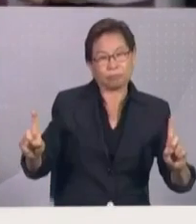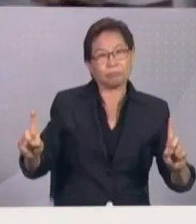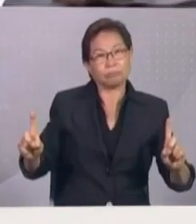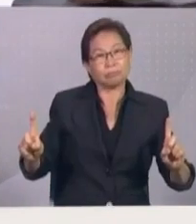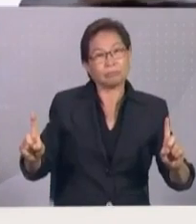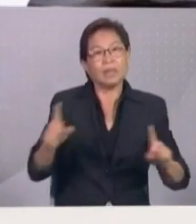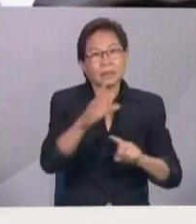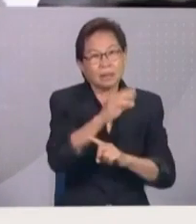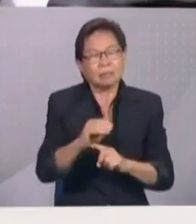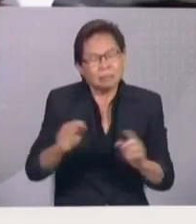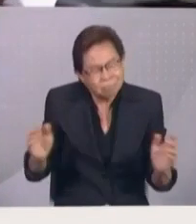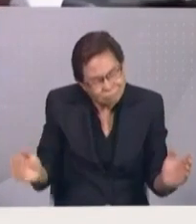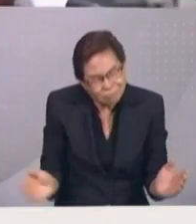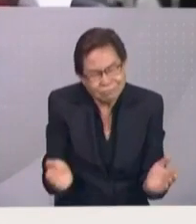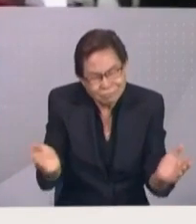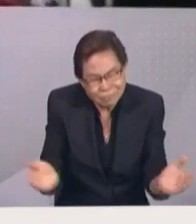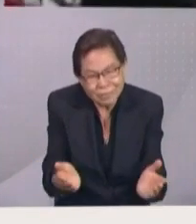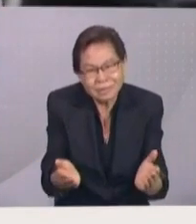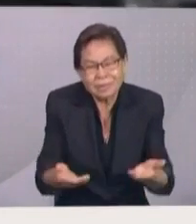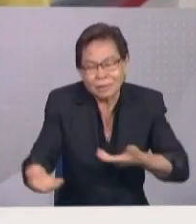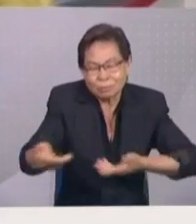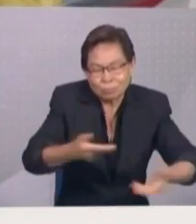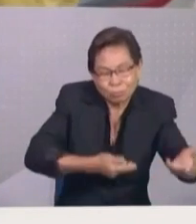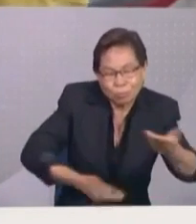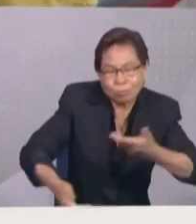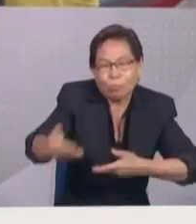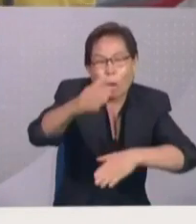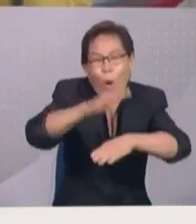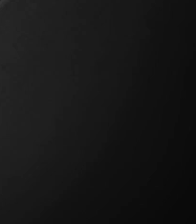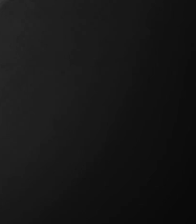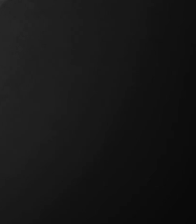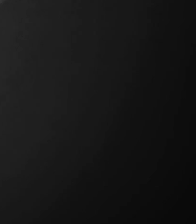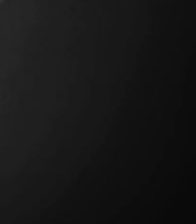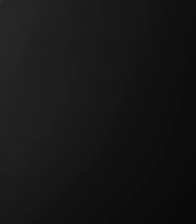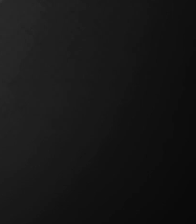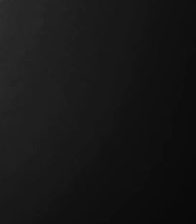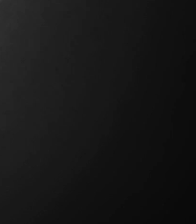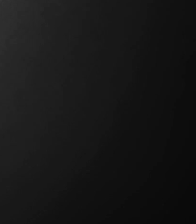dan menggalakkan transaksi secara online